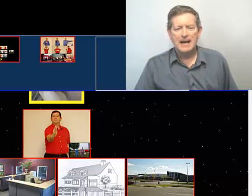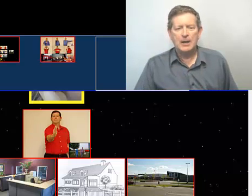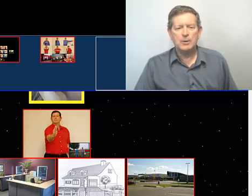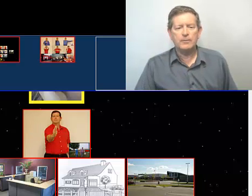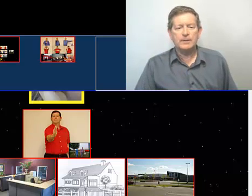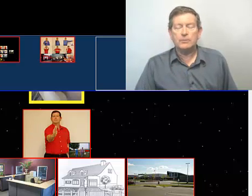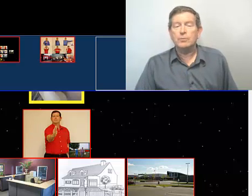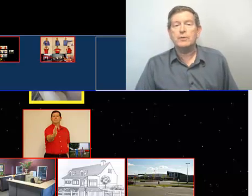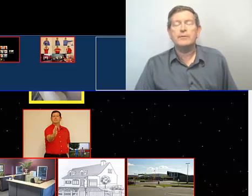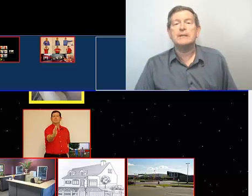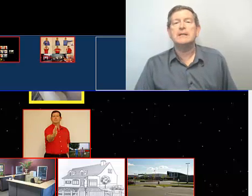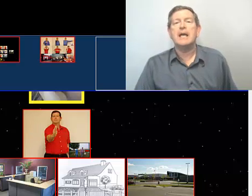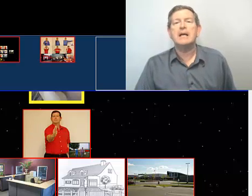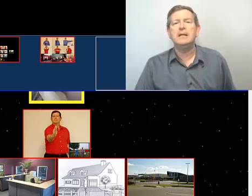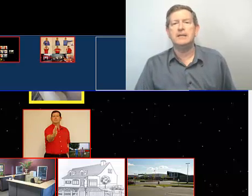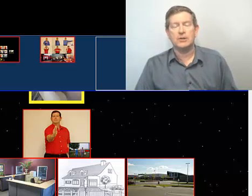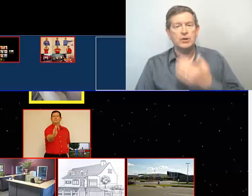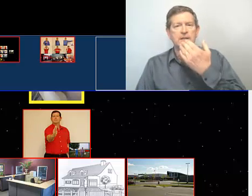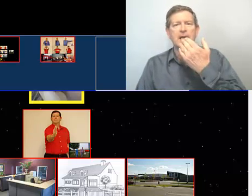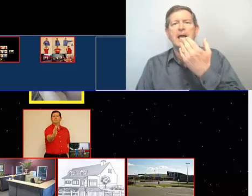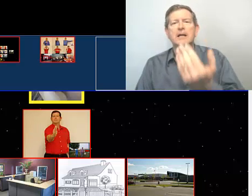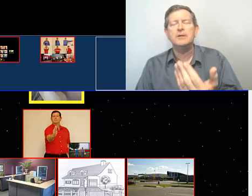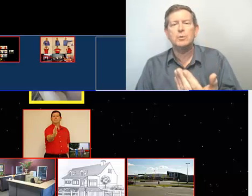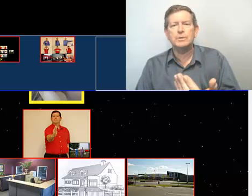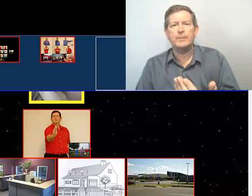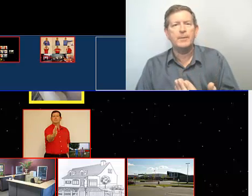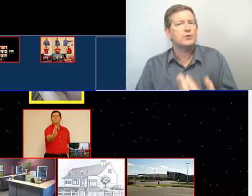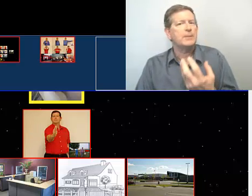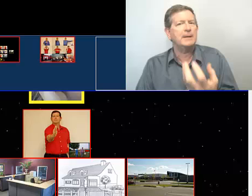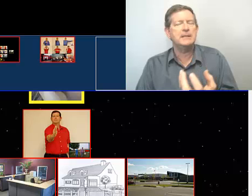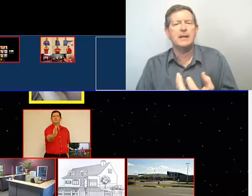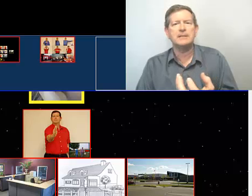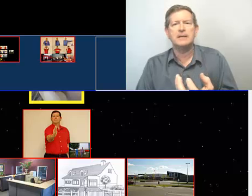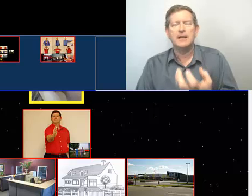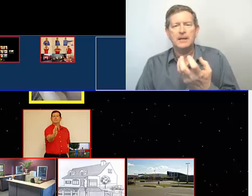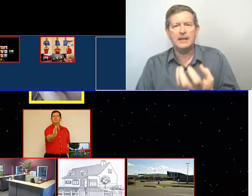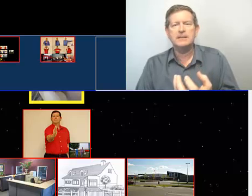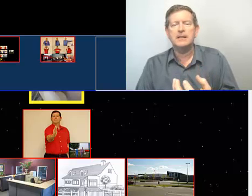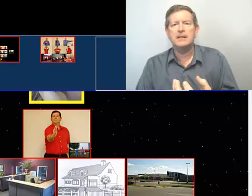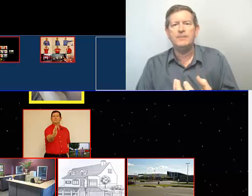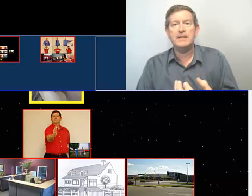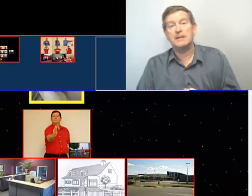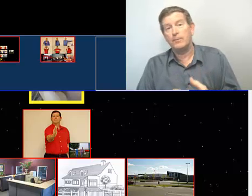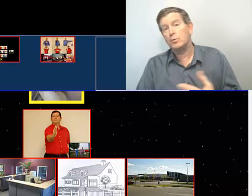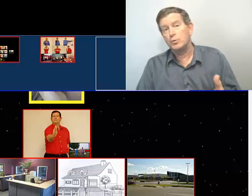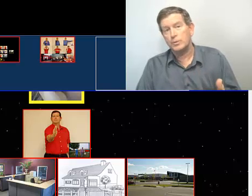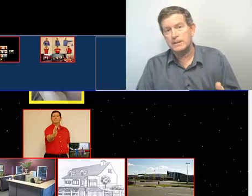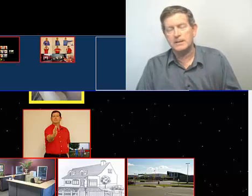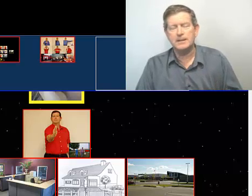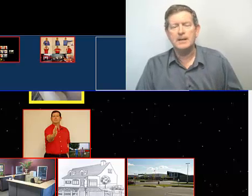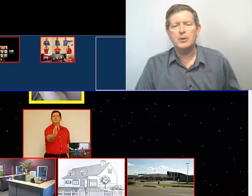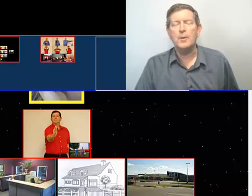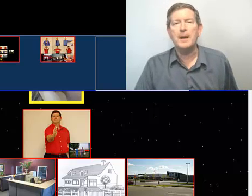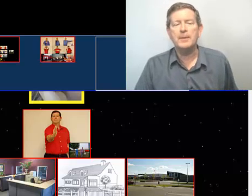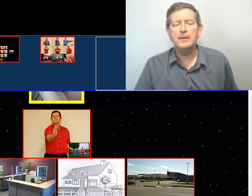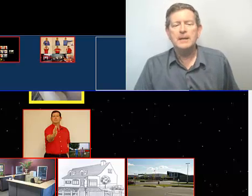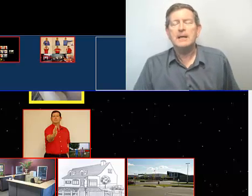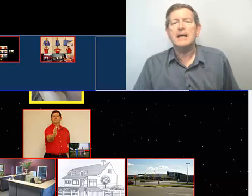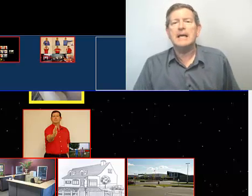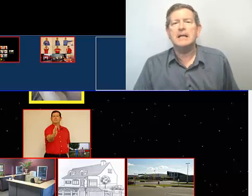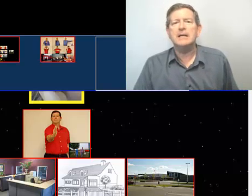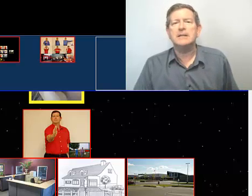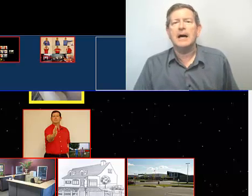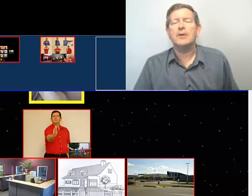pas? Alors, nous avons ici église. J'ai dit église tout simplement, je n'ai pas dit l'article est défini, ce qu'il faut toujours dire, hein,